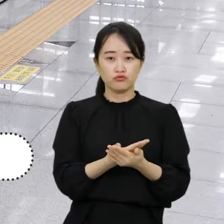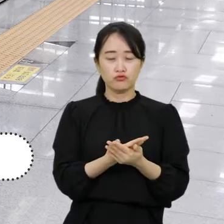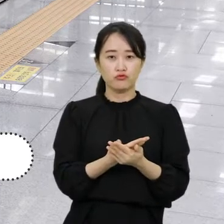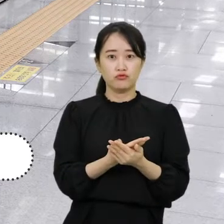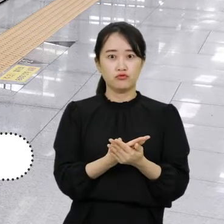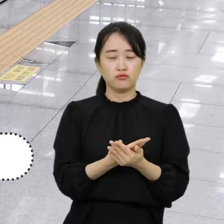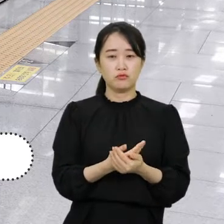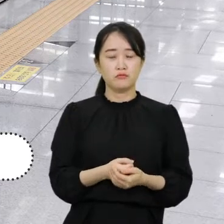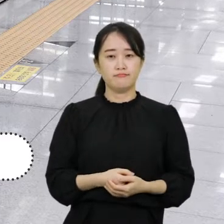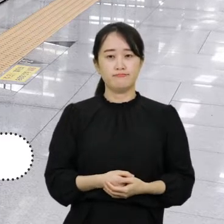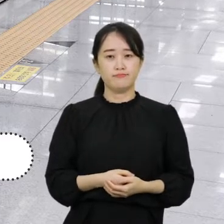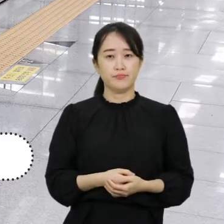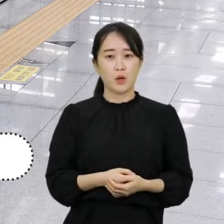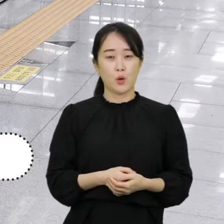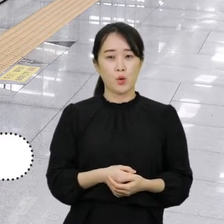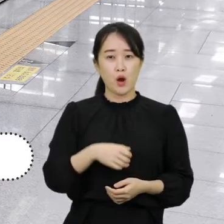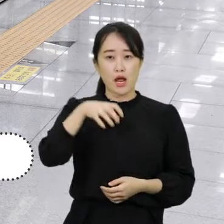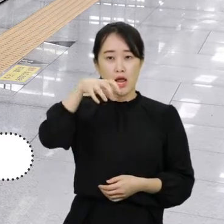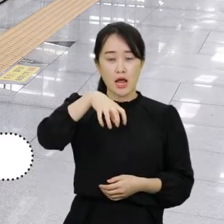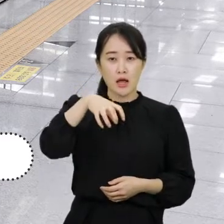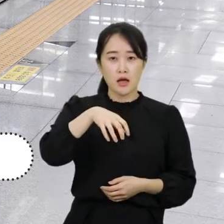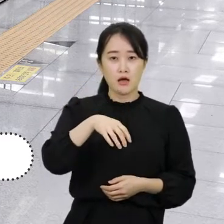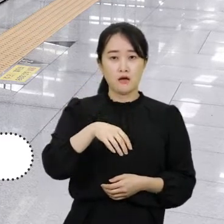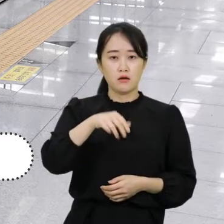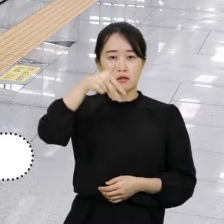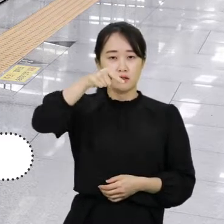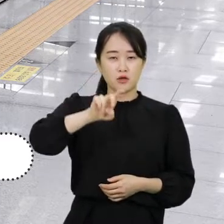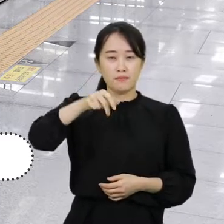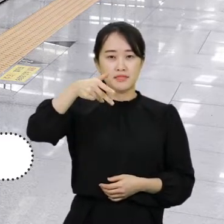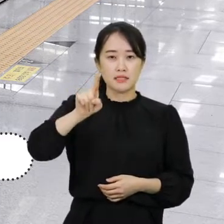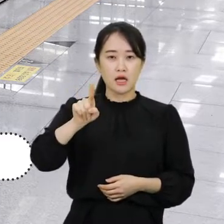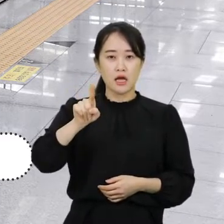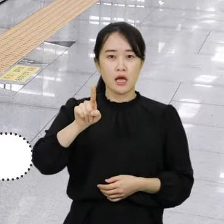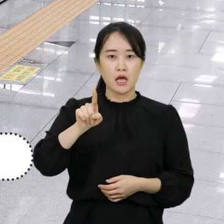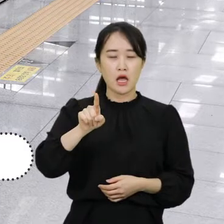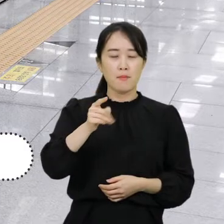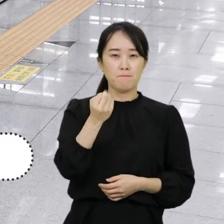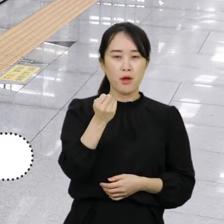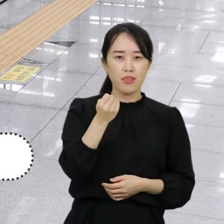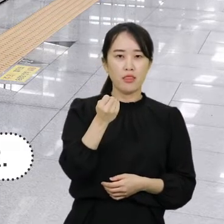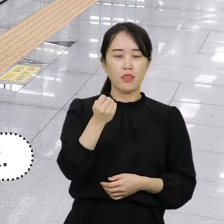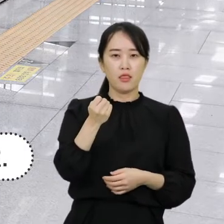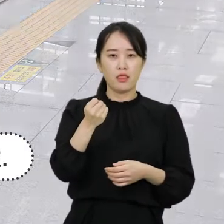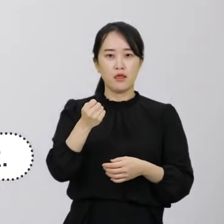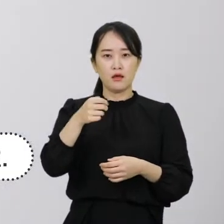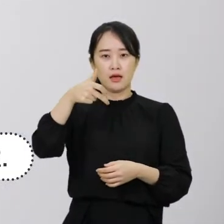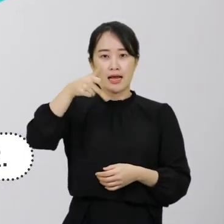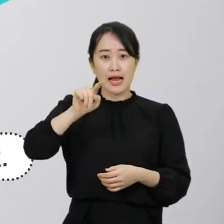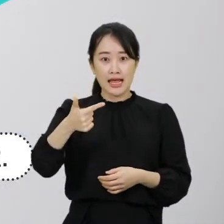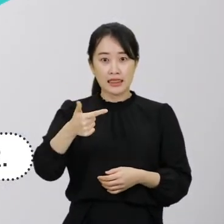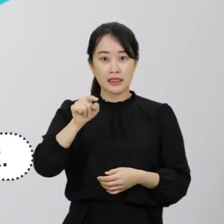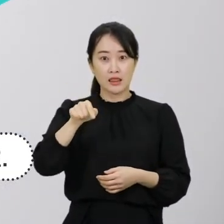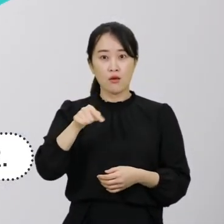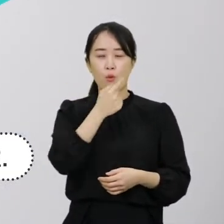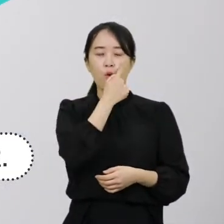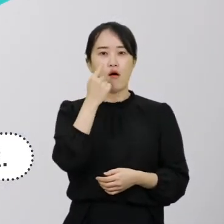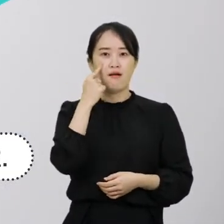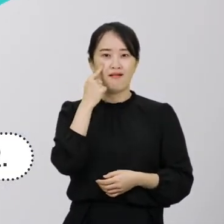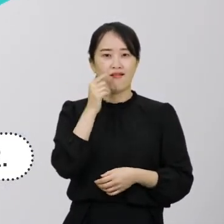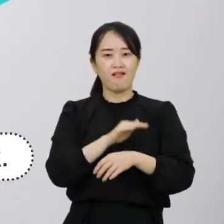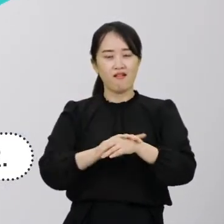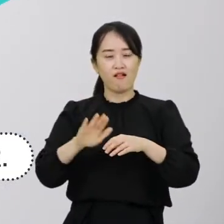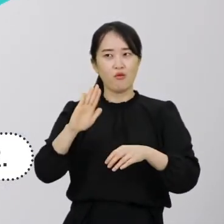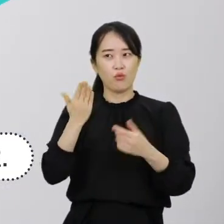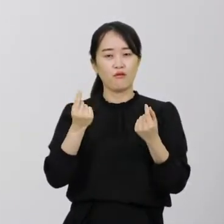하나는 입구의 문에 점자로 몇 다시 몇 번 칸인지가 써 있어요. 그래서 제대로 확인하고 탈 수 있는 것들이 매우 잘